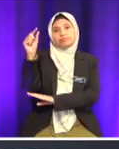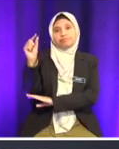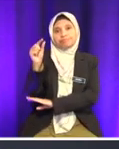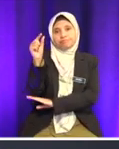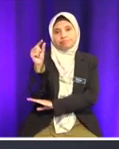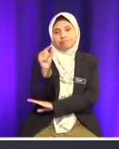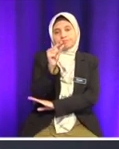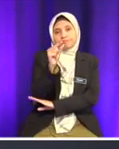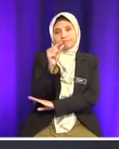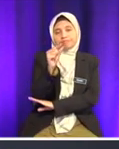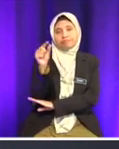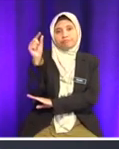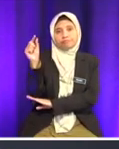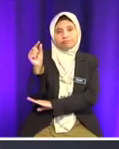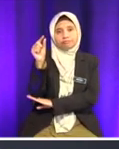Astagfirullah